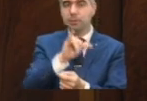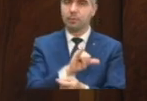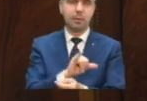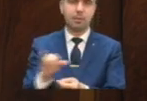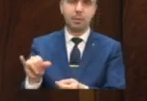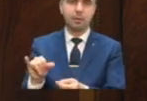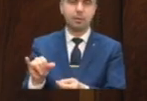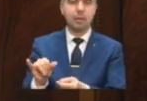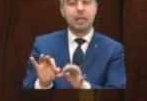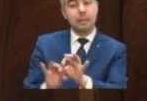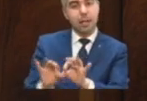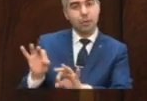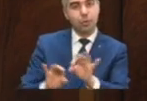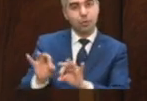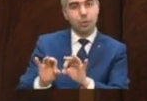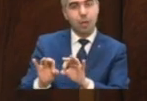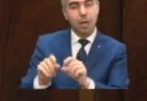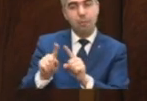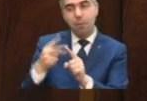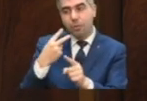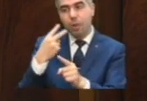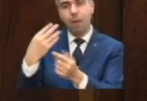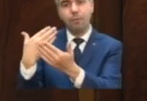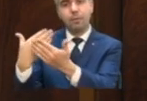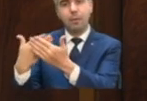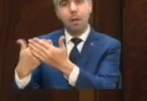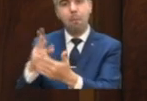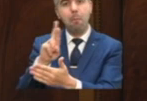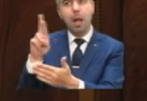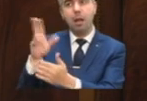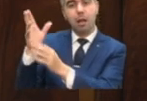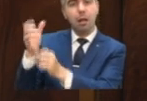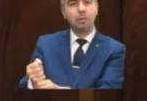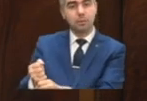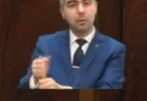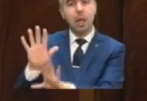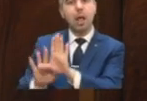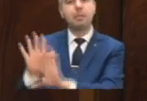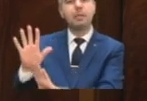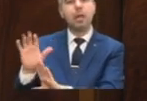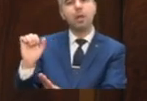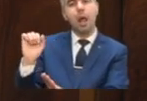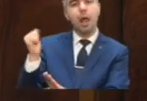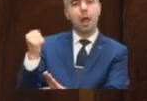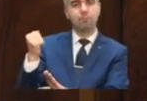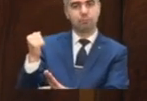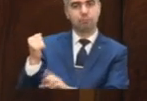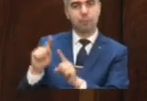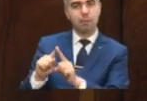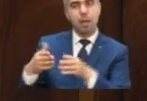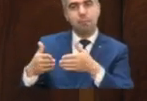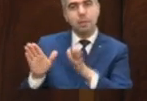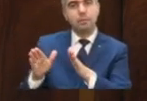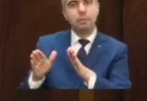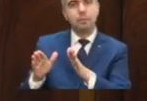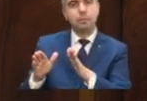هاد الاستراتيجيات اللي شرف عليهم صاحب الجلالة هادي واحد 15 عام باش بدينا في التسريع الصناعي، ماشي التسريع